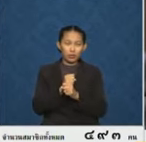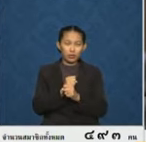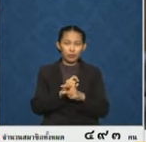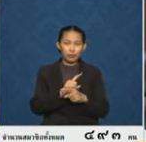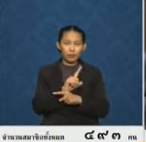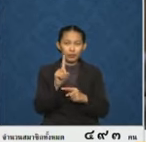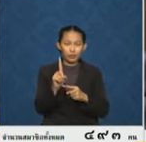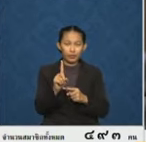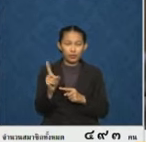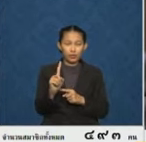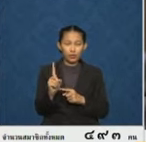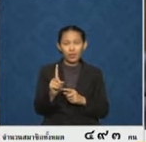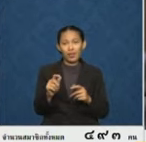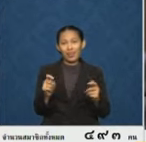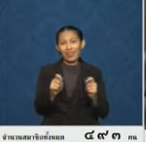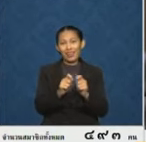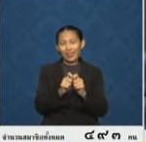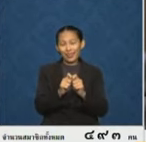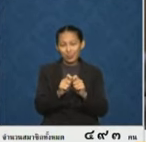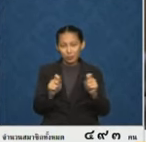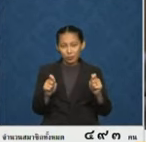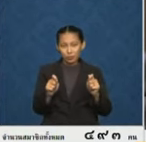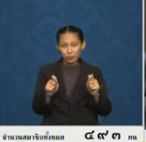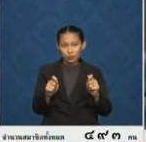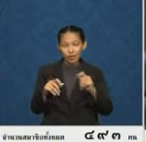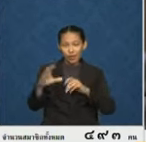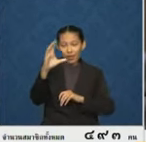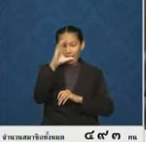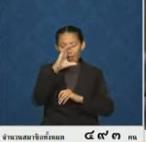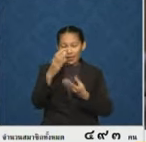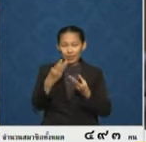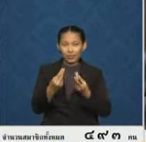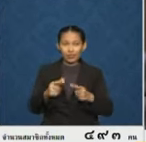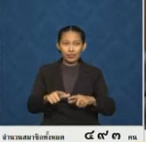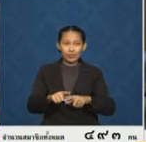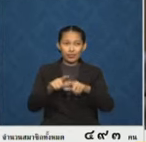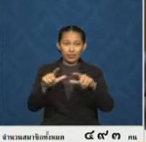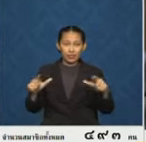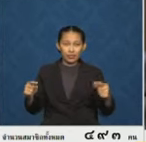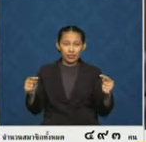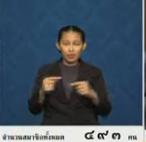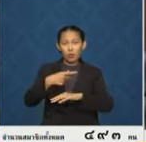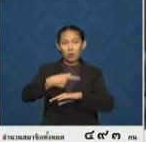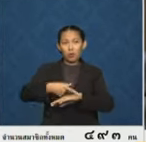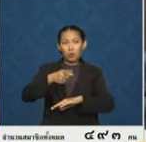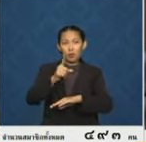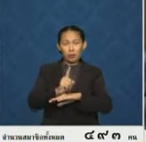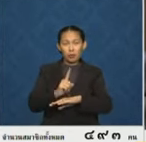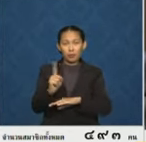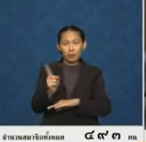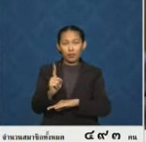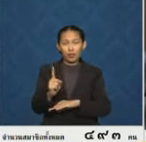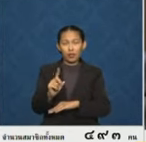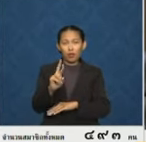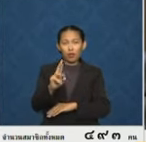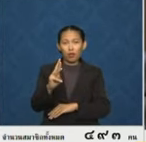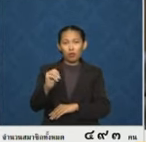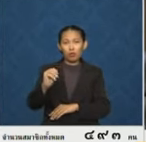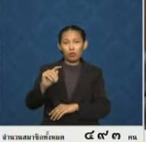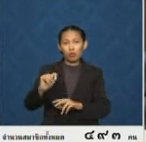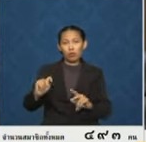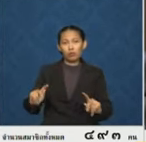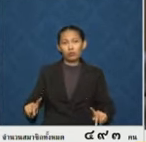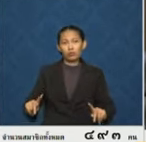1คณะอนุกรรมการจัดหาที่ดินโดยมีท่านประธานคือรัฐมนตรีว่าการ